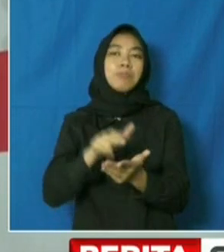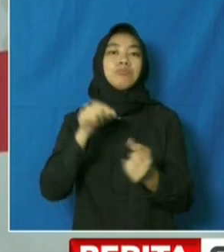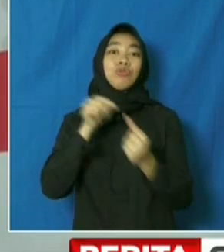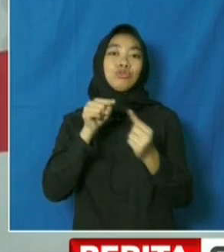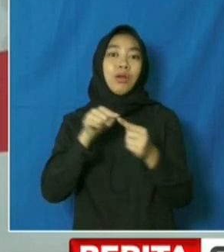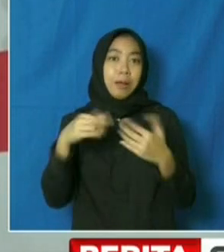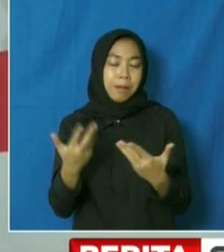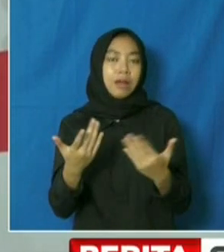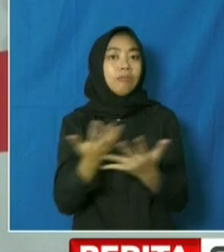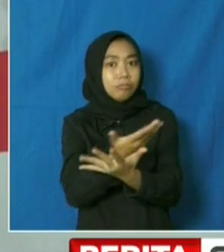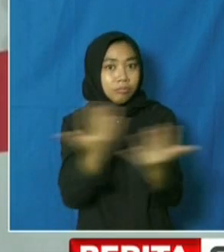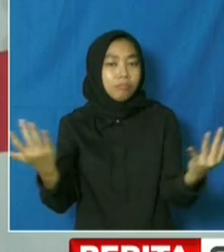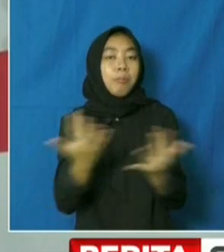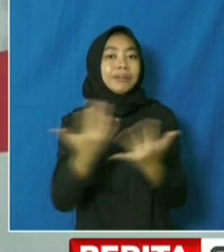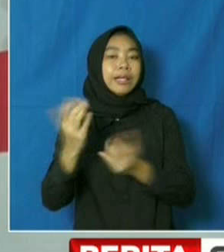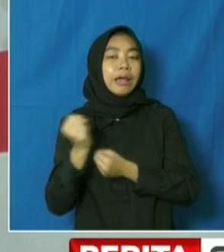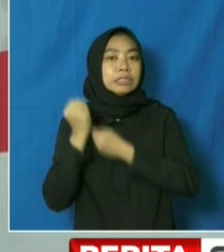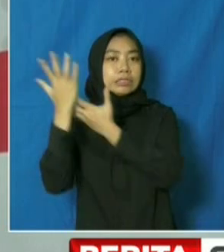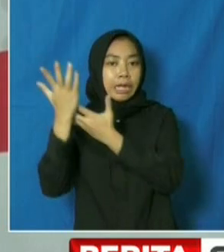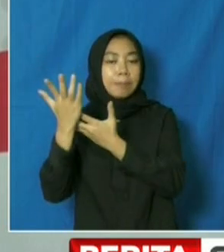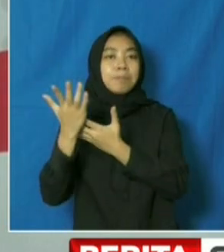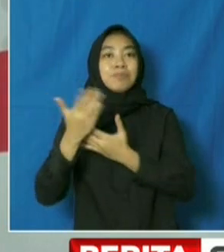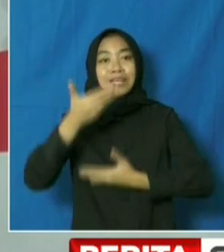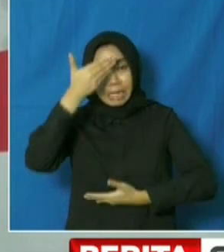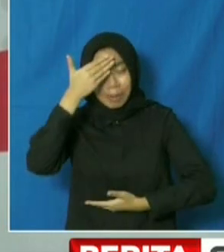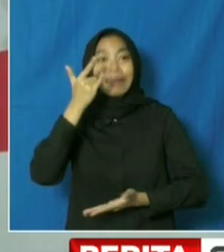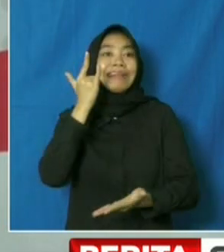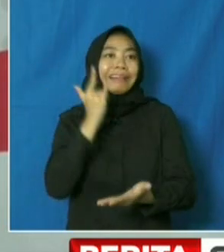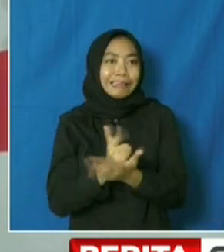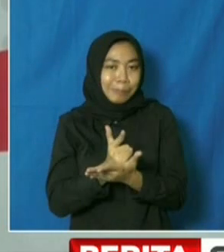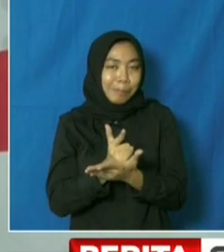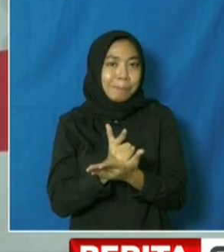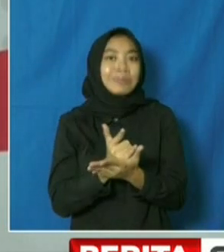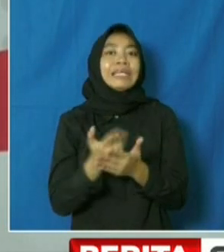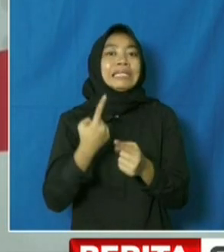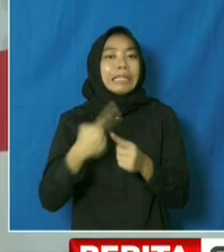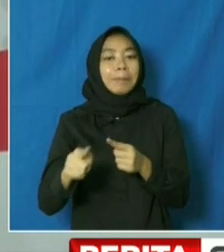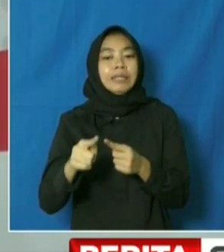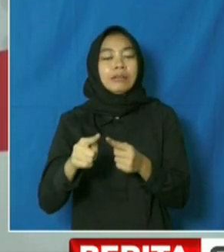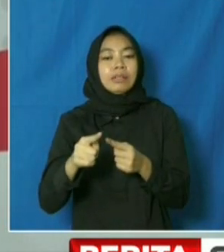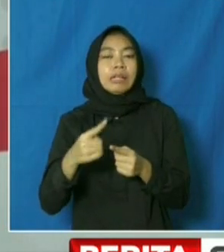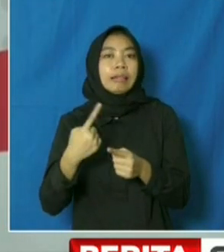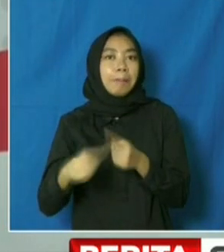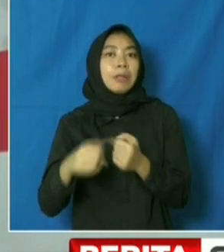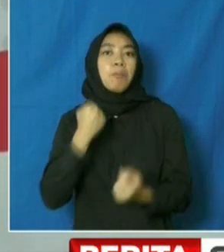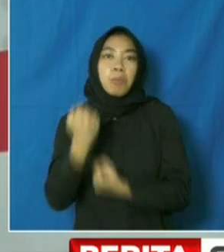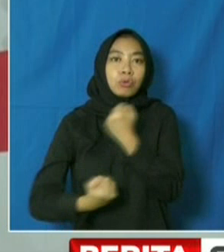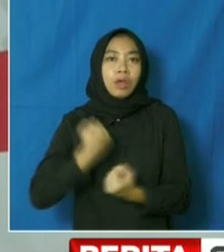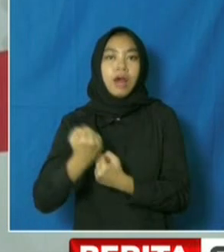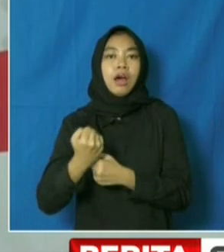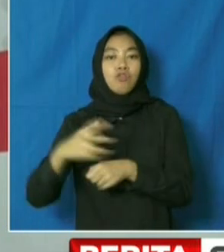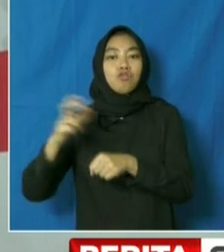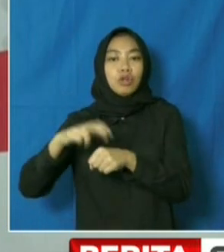tetap dengan pelaksanaan ibadah tetapi pada saat yang sama juga berkontribusi di dalam